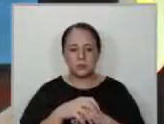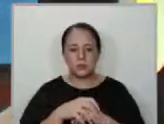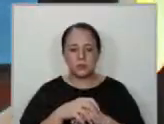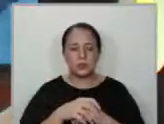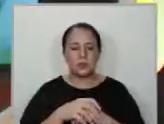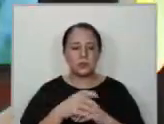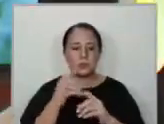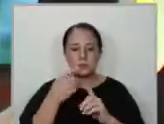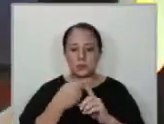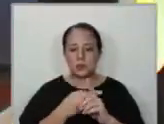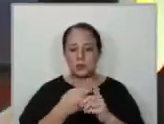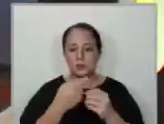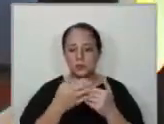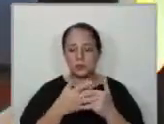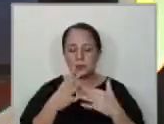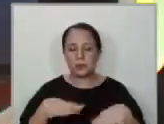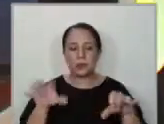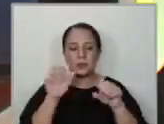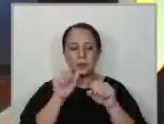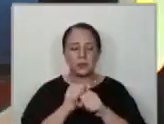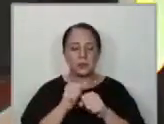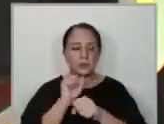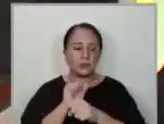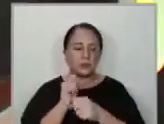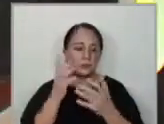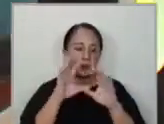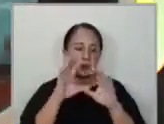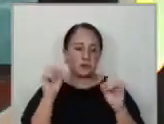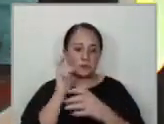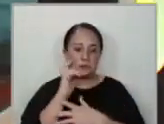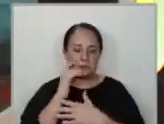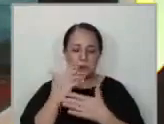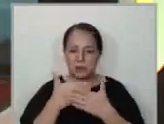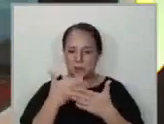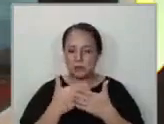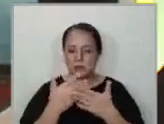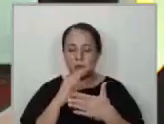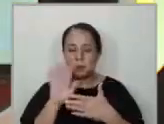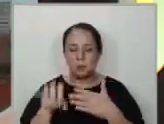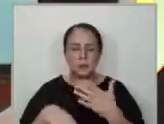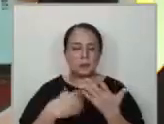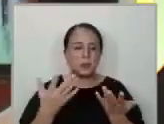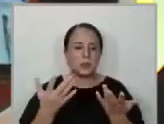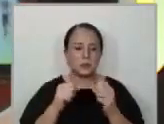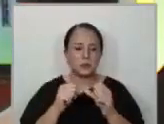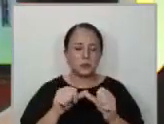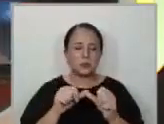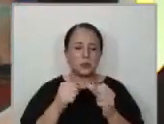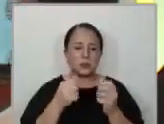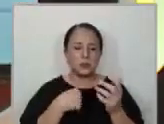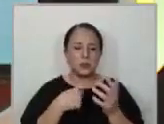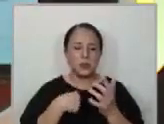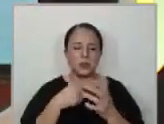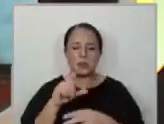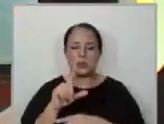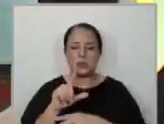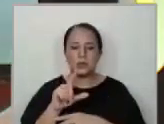ilang buwan na lang bago ang pagtatapos ng termino ni Pangulong Rodrigo Duterte. Pero tuloy pa rin ang administrasyon sa mga legasya